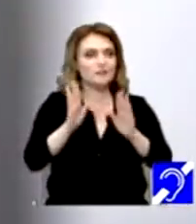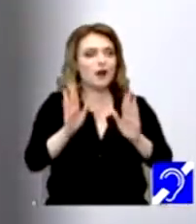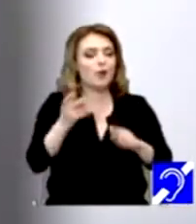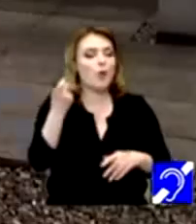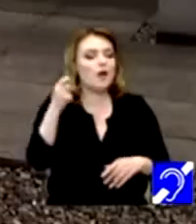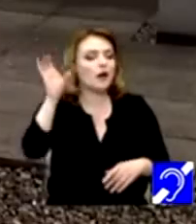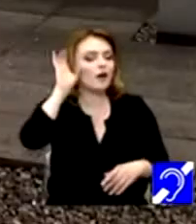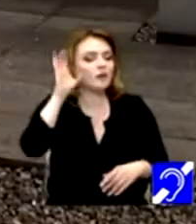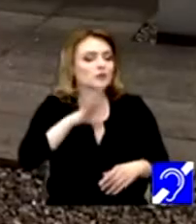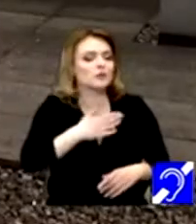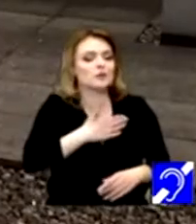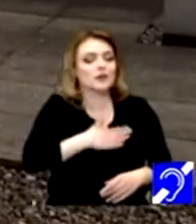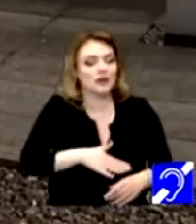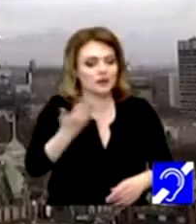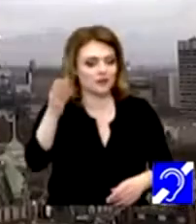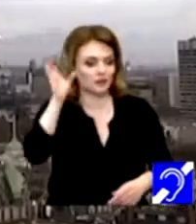încântare.